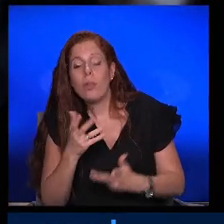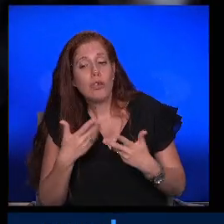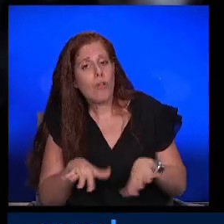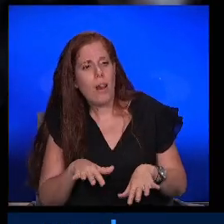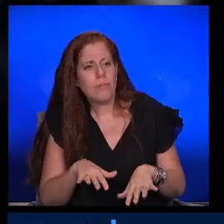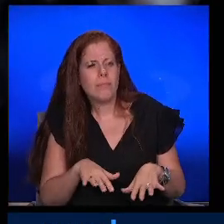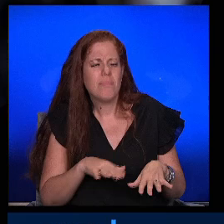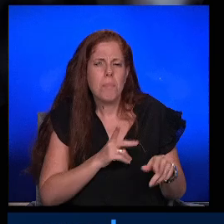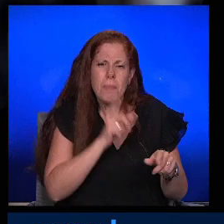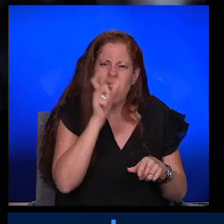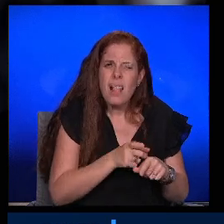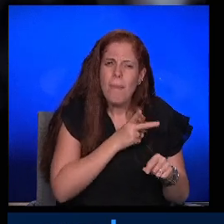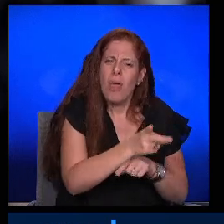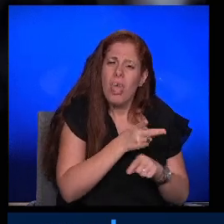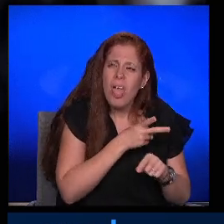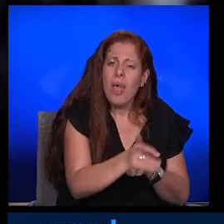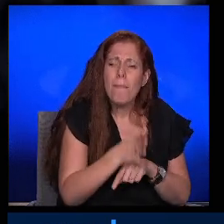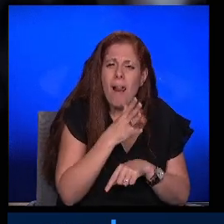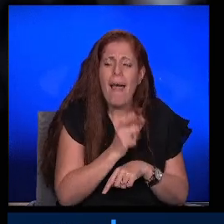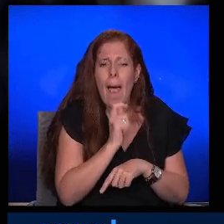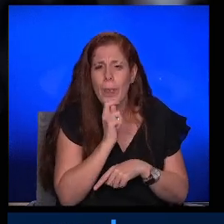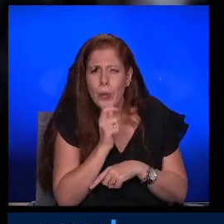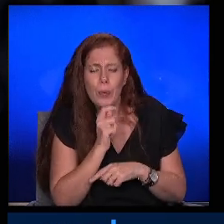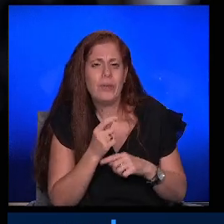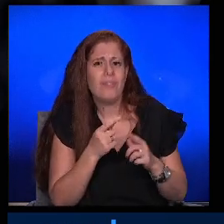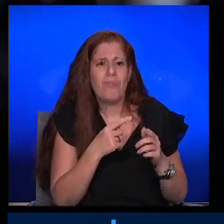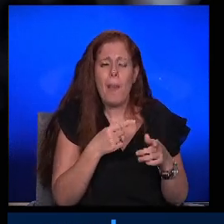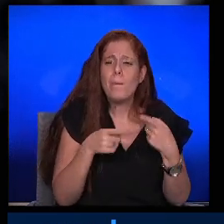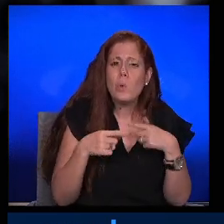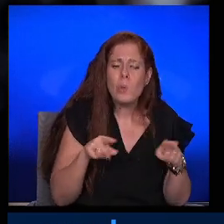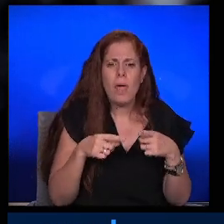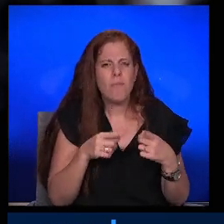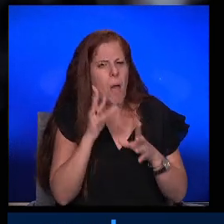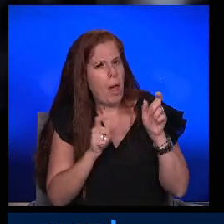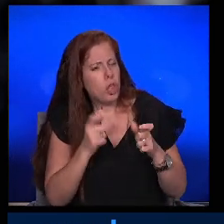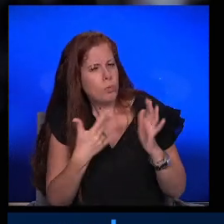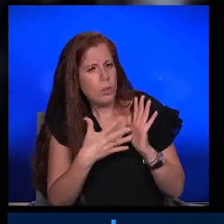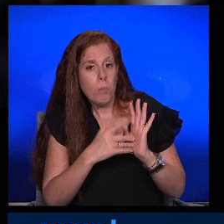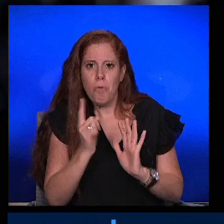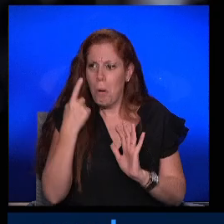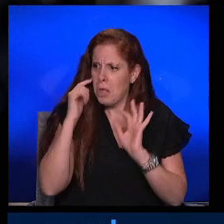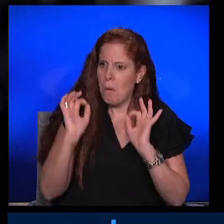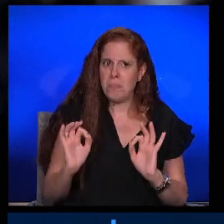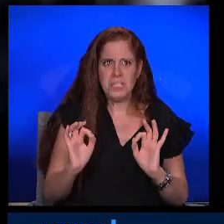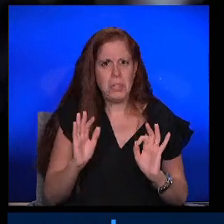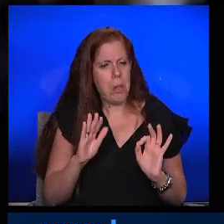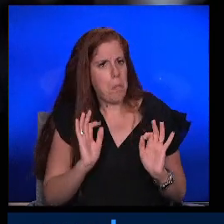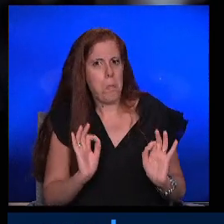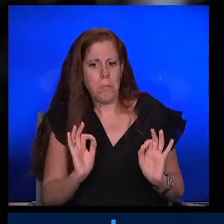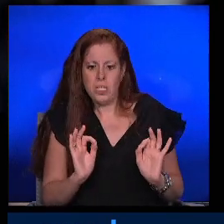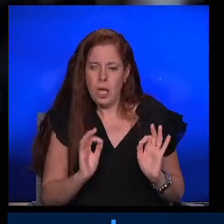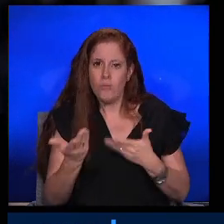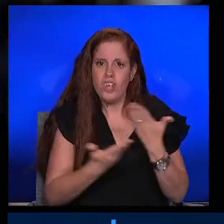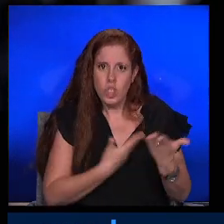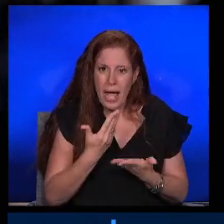מיונים, וכל כך הרבה רעיונות, ומשוחח עם כל כך הרבה אנשים, ולכולם הוא נראה לגיטימי והוא נראה מספיק בסדר בשביל לשרת